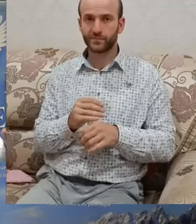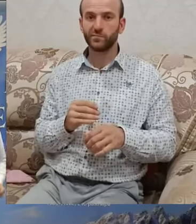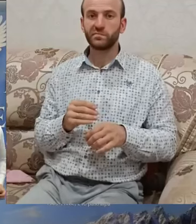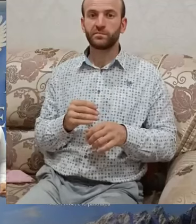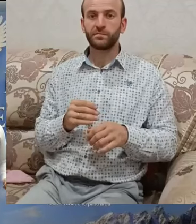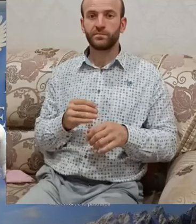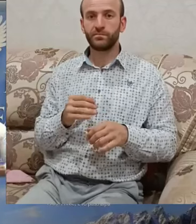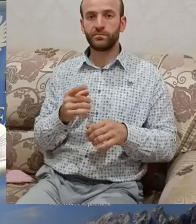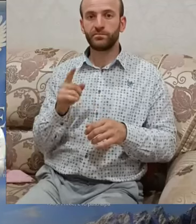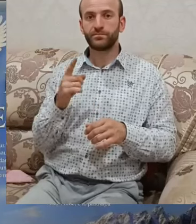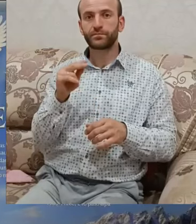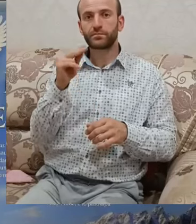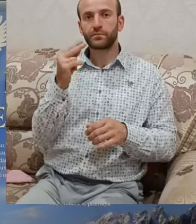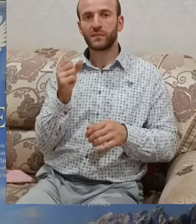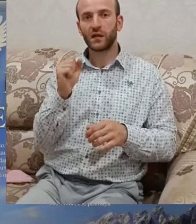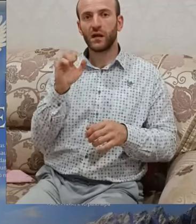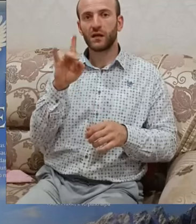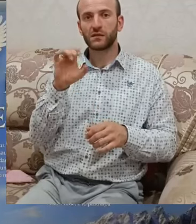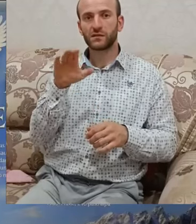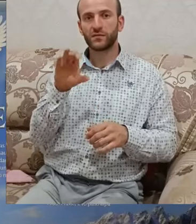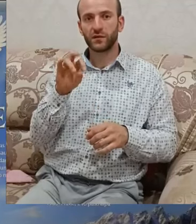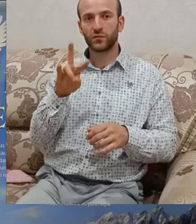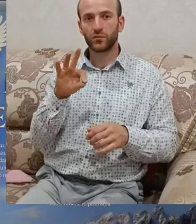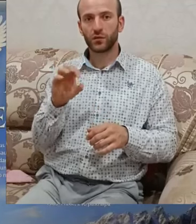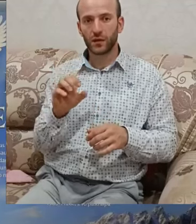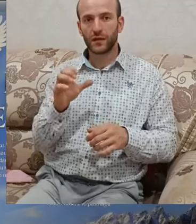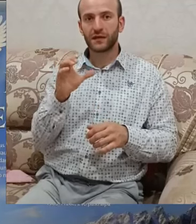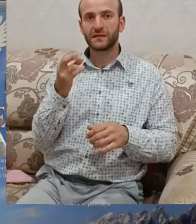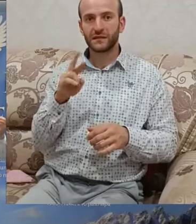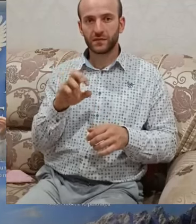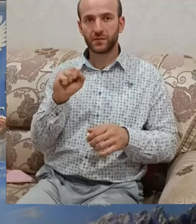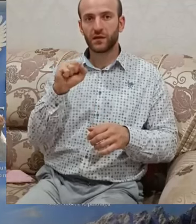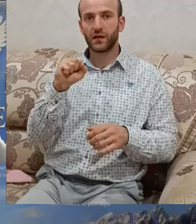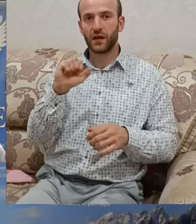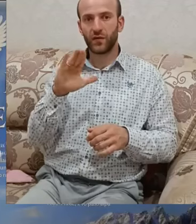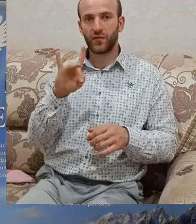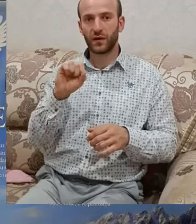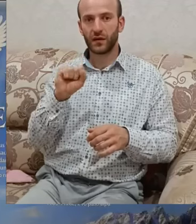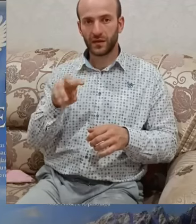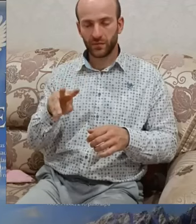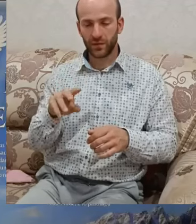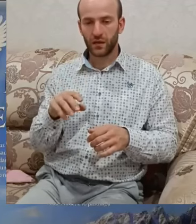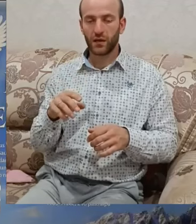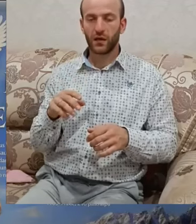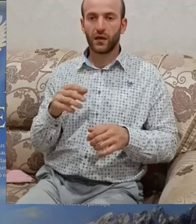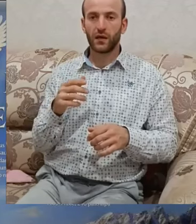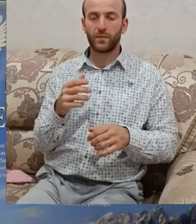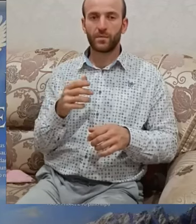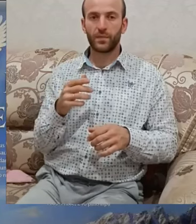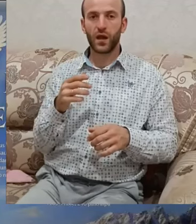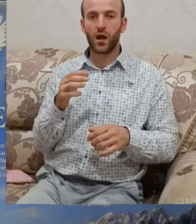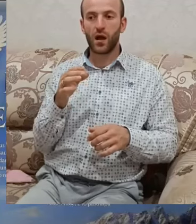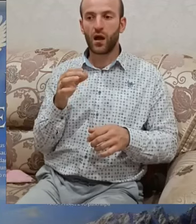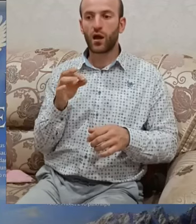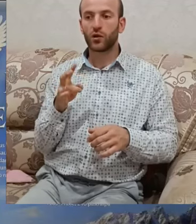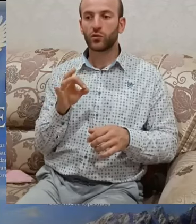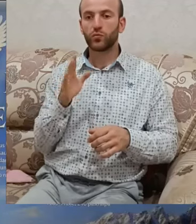sėkla. Sarsinoje sėmė Abraomas, sarsinoje sėmė Boga. Jinai tiki tuo tikru Dievo apreiškimo žodžiu. Vėryt v to